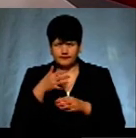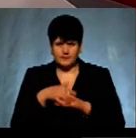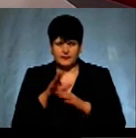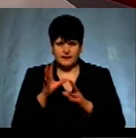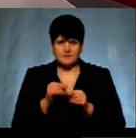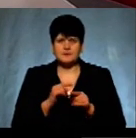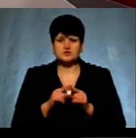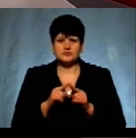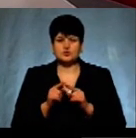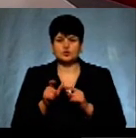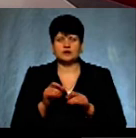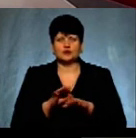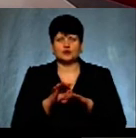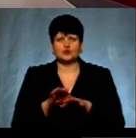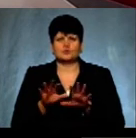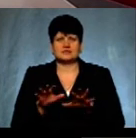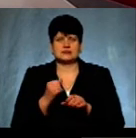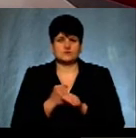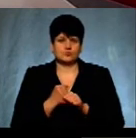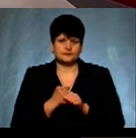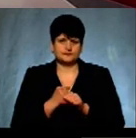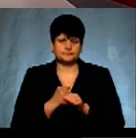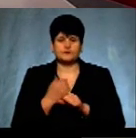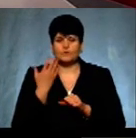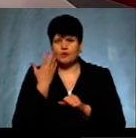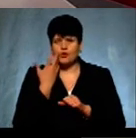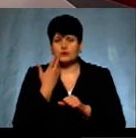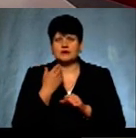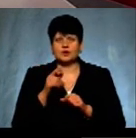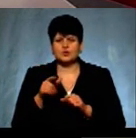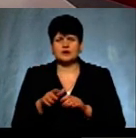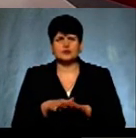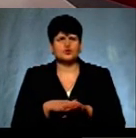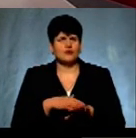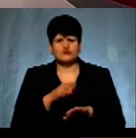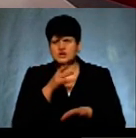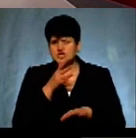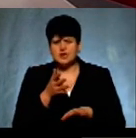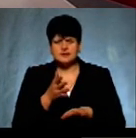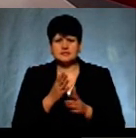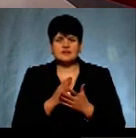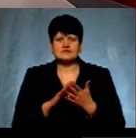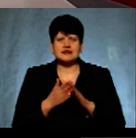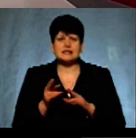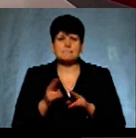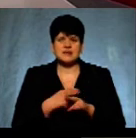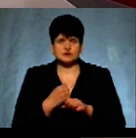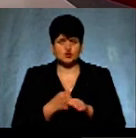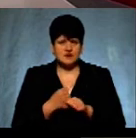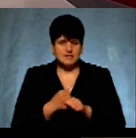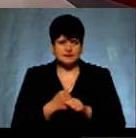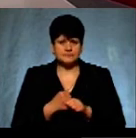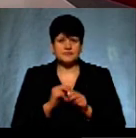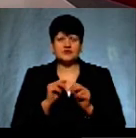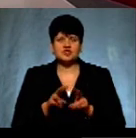десь привести людину до місця праці. Тому що коли людина довший час перебуває в стані безробіття,